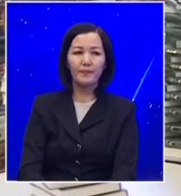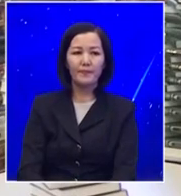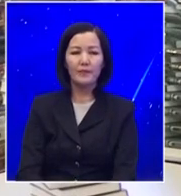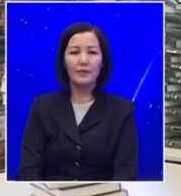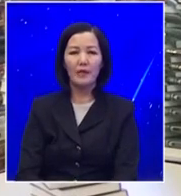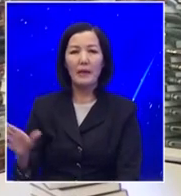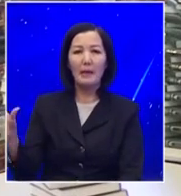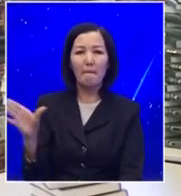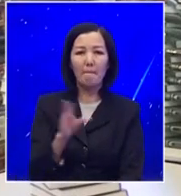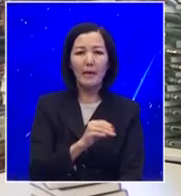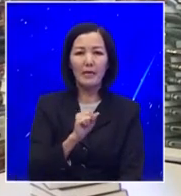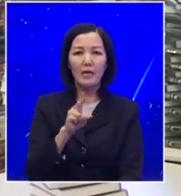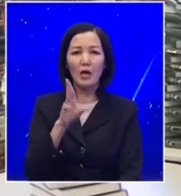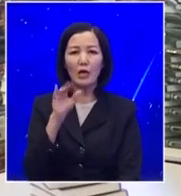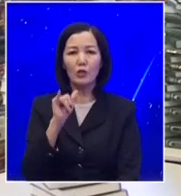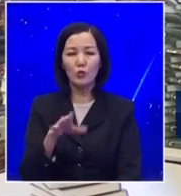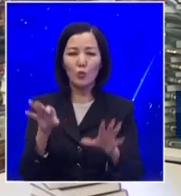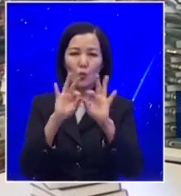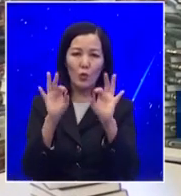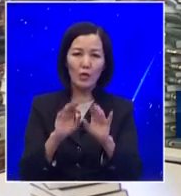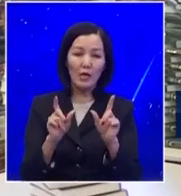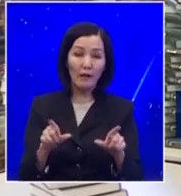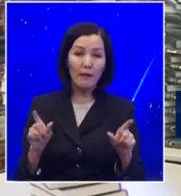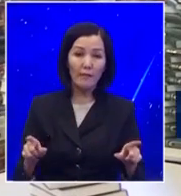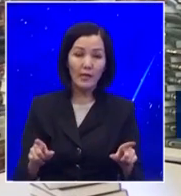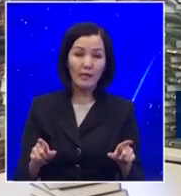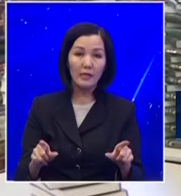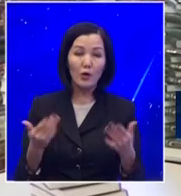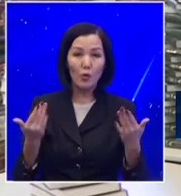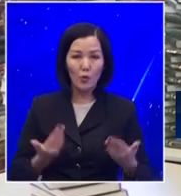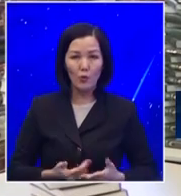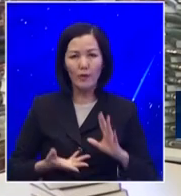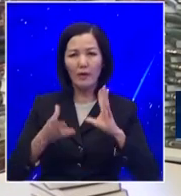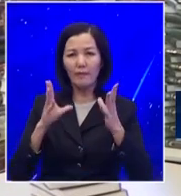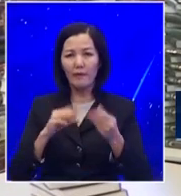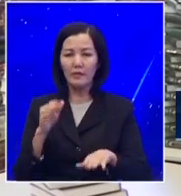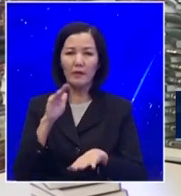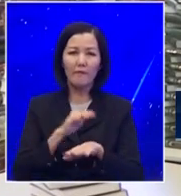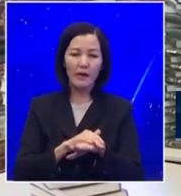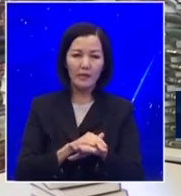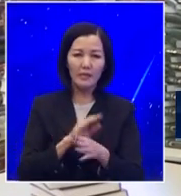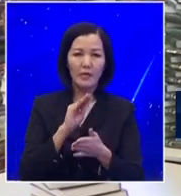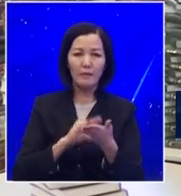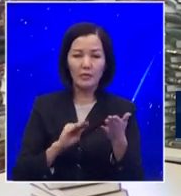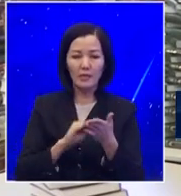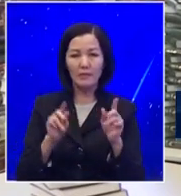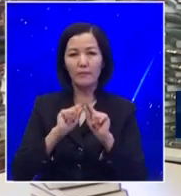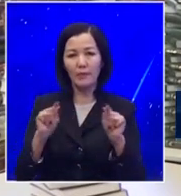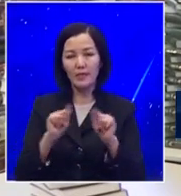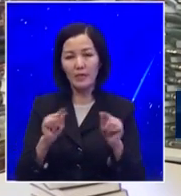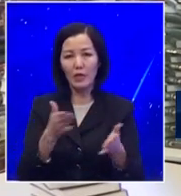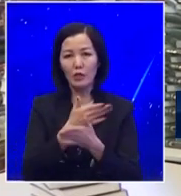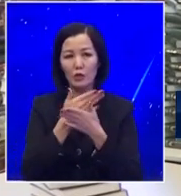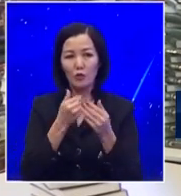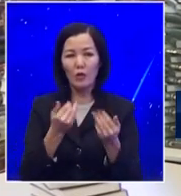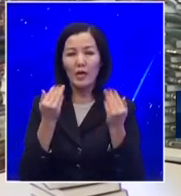Бүткіл Ақсу қапалы өңіріндегі өнер адамдары бұлардың бар. Енді біразы ұмытылып барады, біразы көп насихаты жоқ. Соны мына